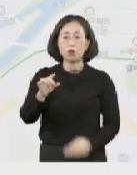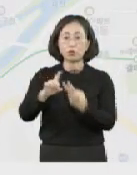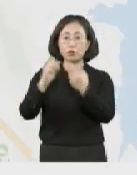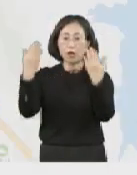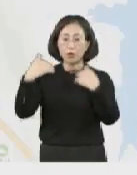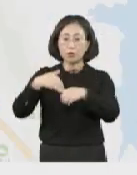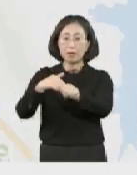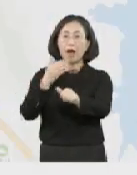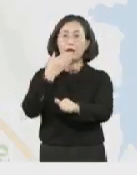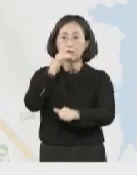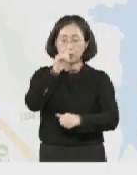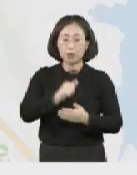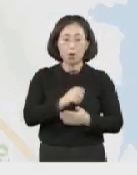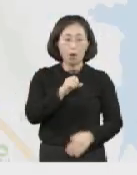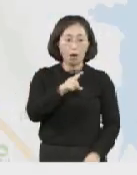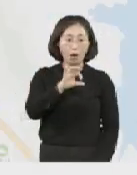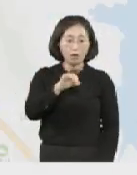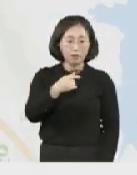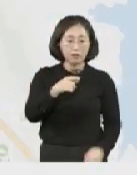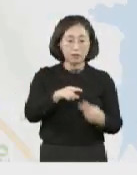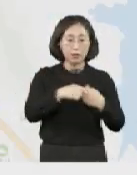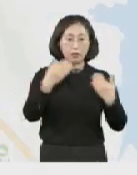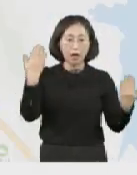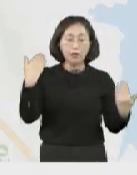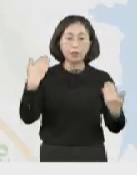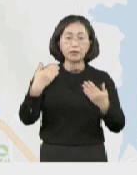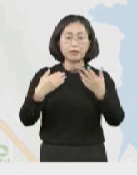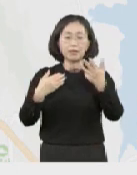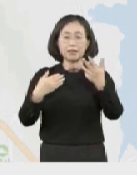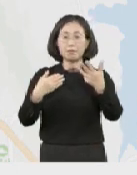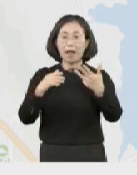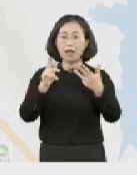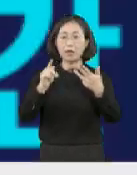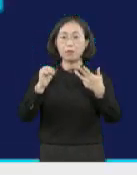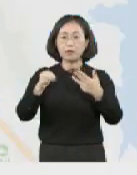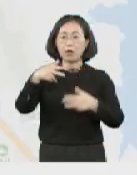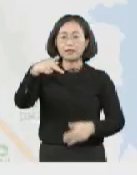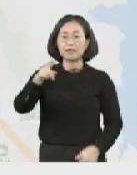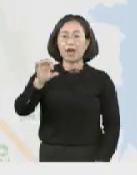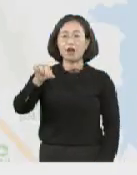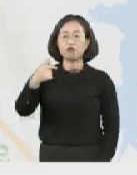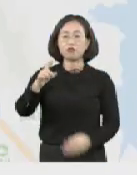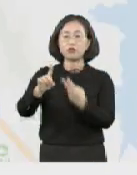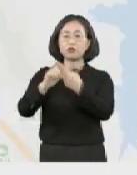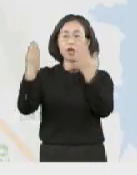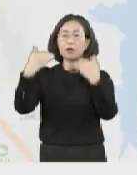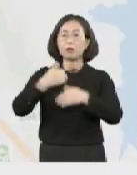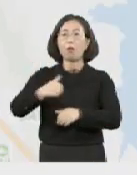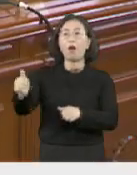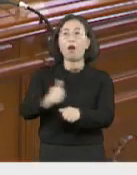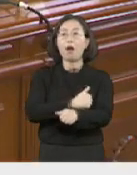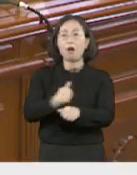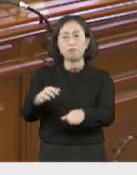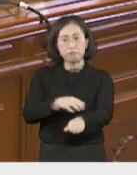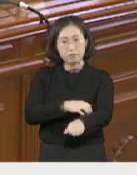수 있고 어은초 학생들도 8km 떨어진 자운중으로 통학해야 하는 문제가